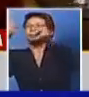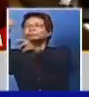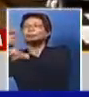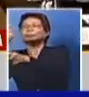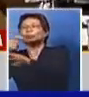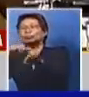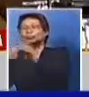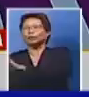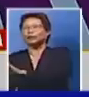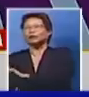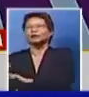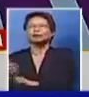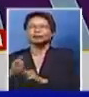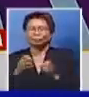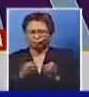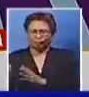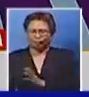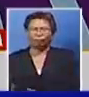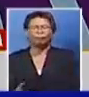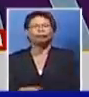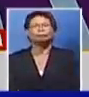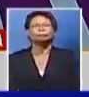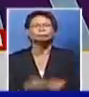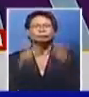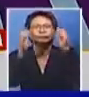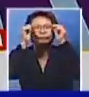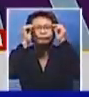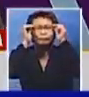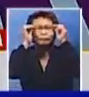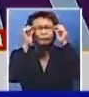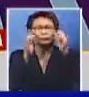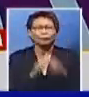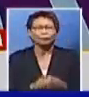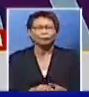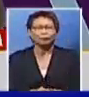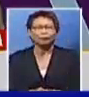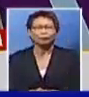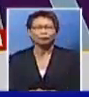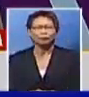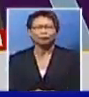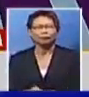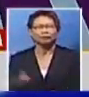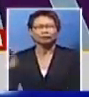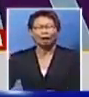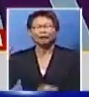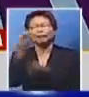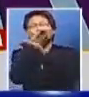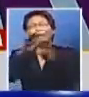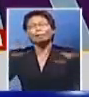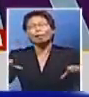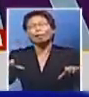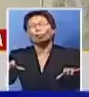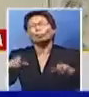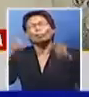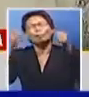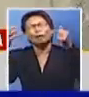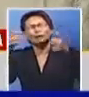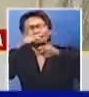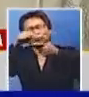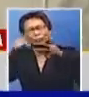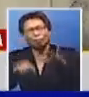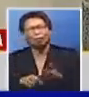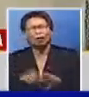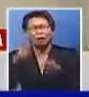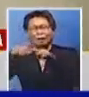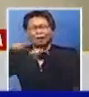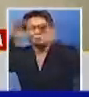ditetapkan. Anda bebas bergerak ke mana-mana dan anda bebas melakukan banyak perkara.